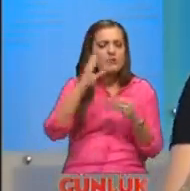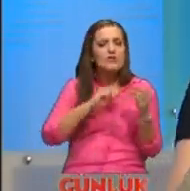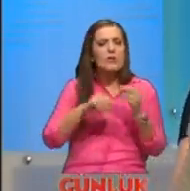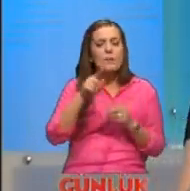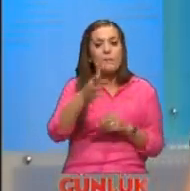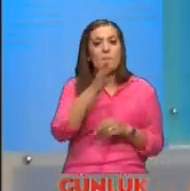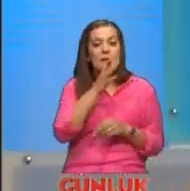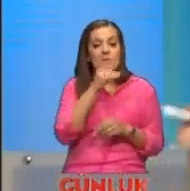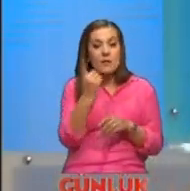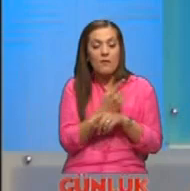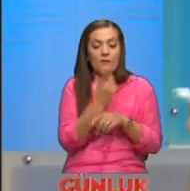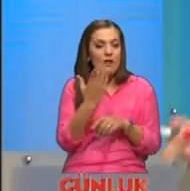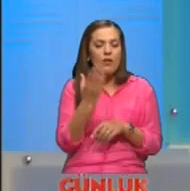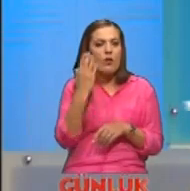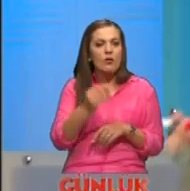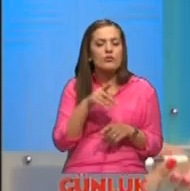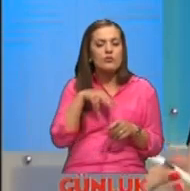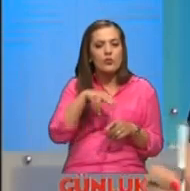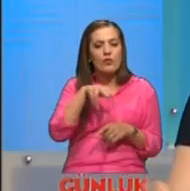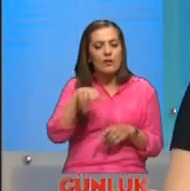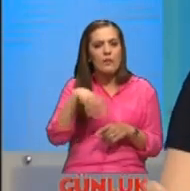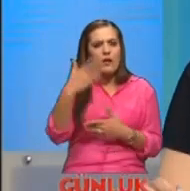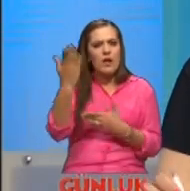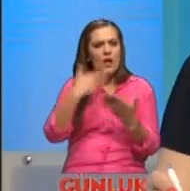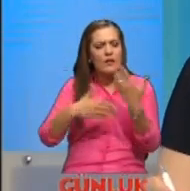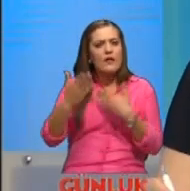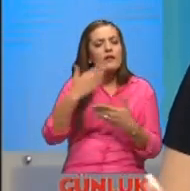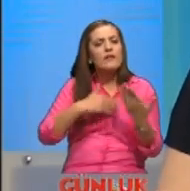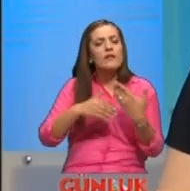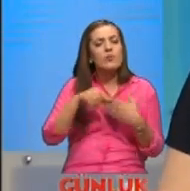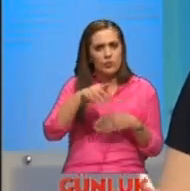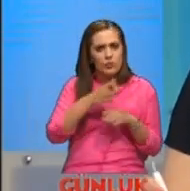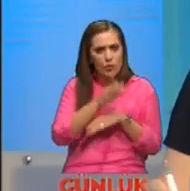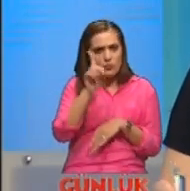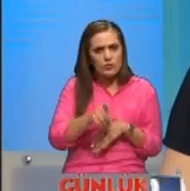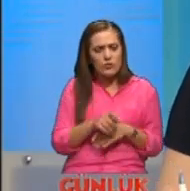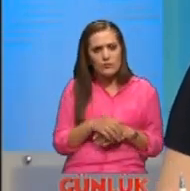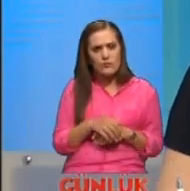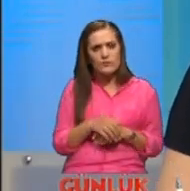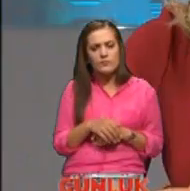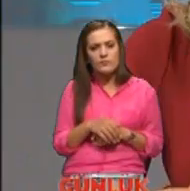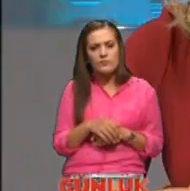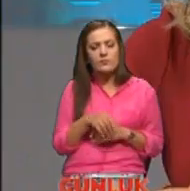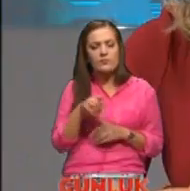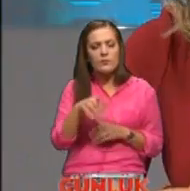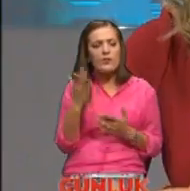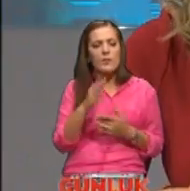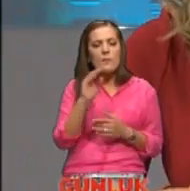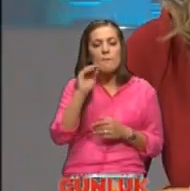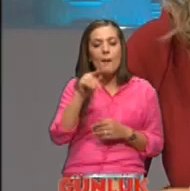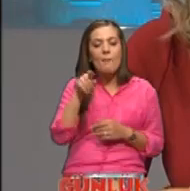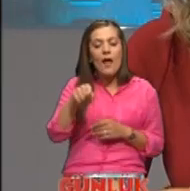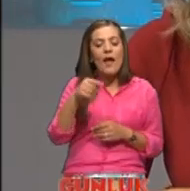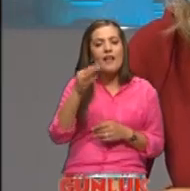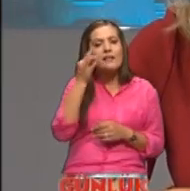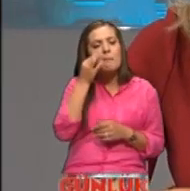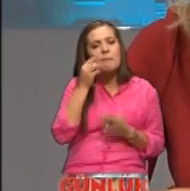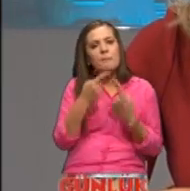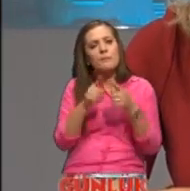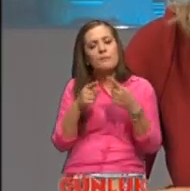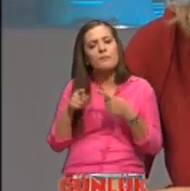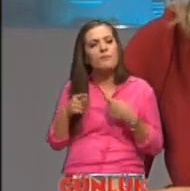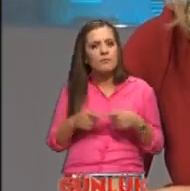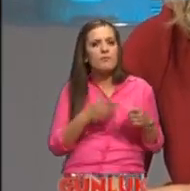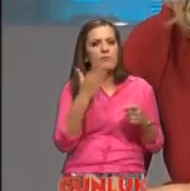bir bilimsel falan olduğu söylenen yöntemlerden de bahsedildi. Bu doğru mu? Ya aslında bu birazcık da bebeğin kişisel özelliğine göre